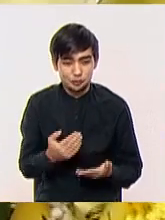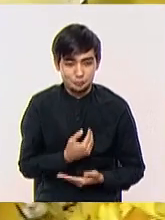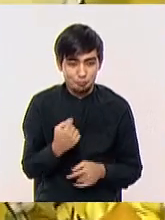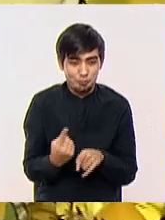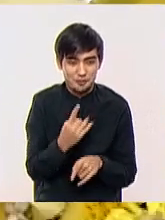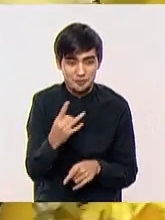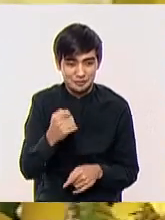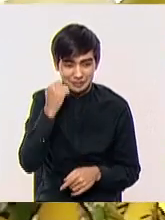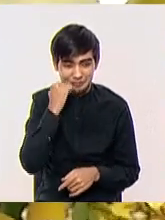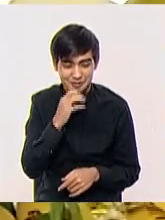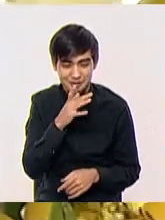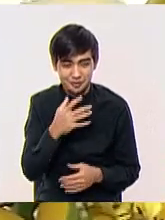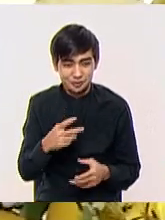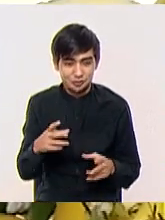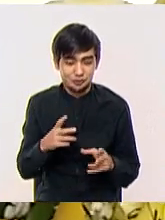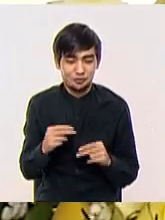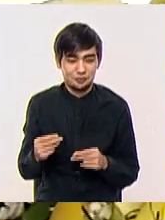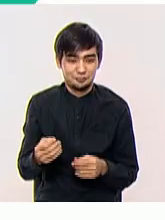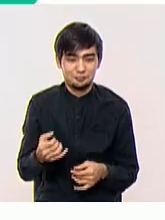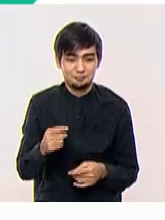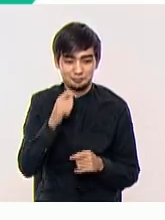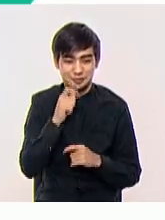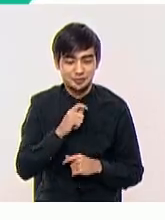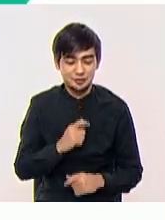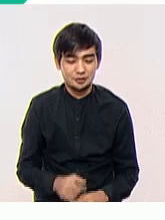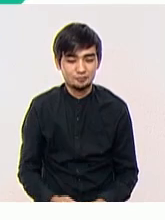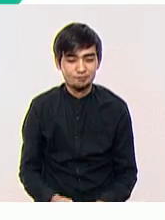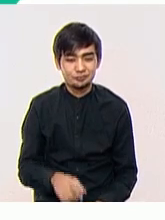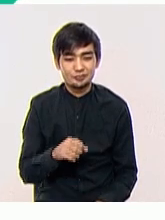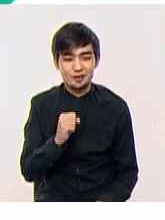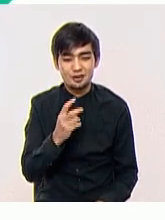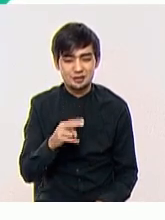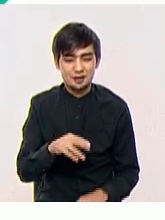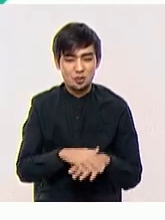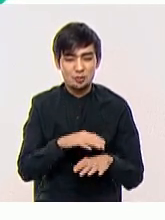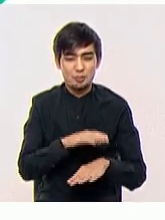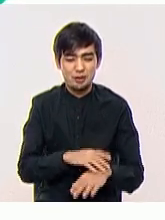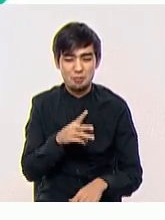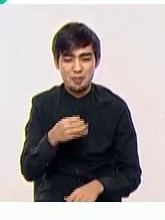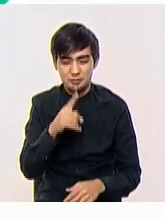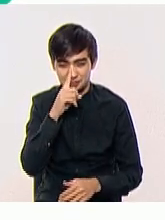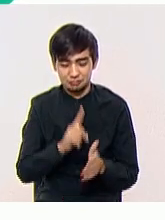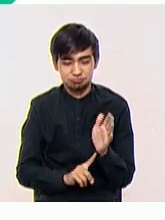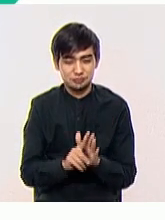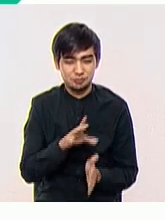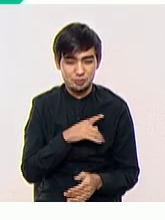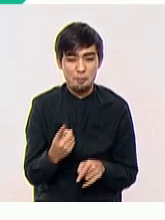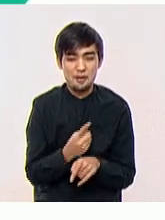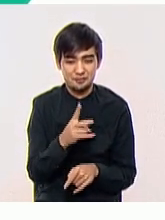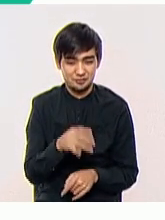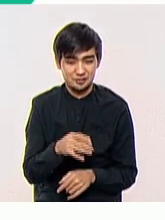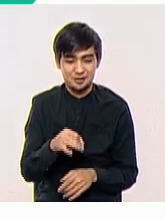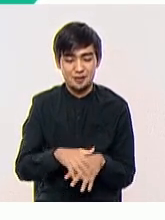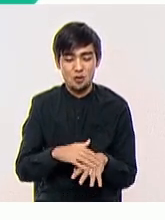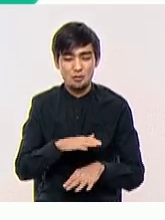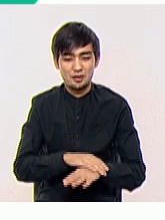первый раз на старости лет, вот такое счастье подвалило. Акция «Халык-банк» стартовала еще в мае. Это далеко не первая подобная акция «Халык-банк».